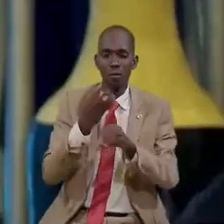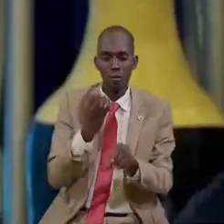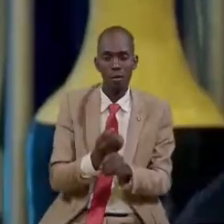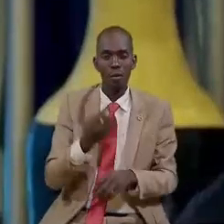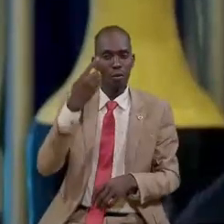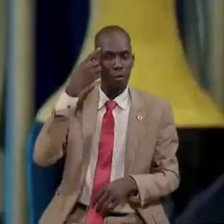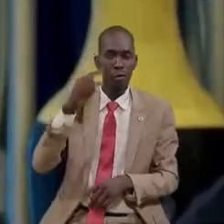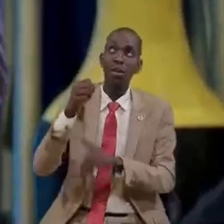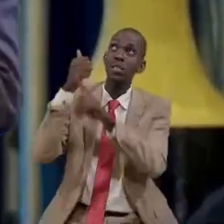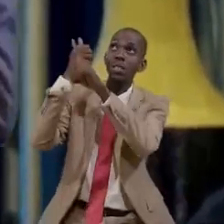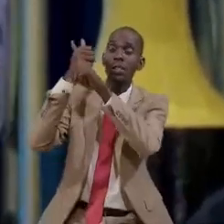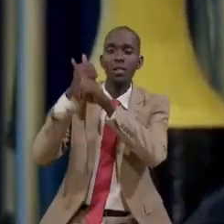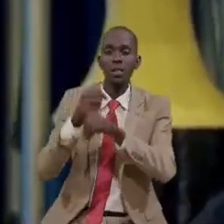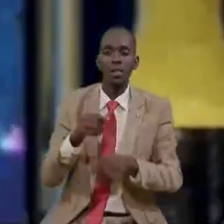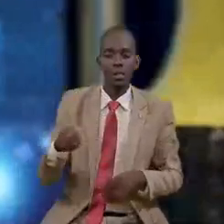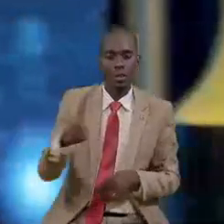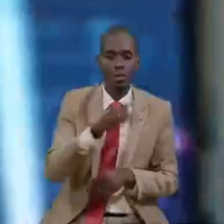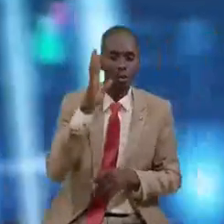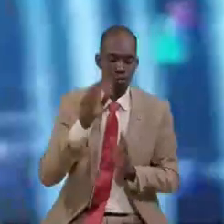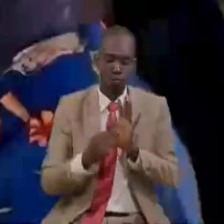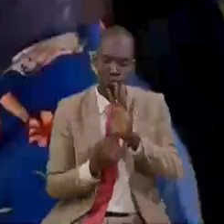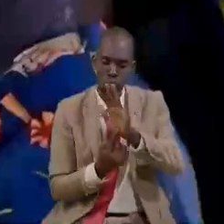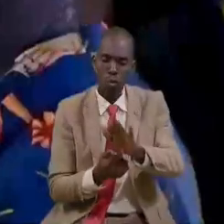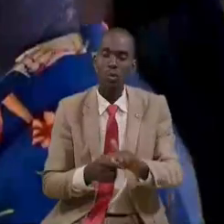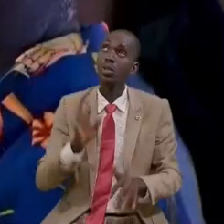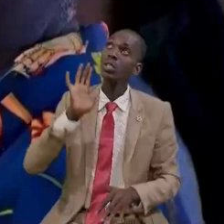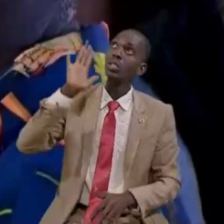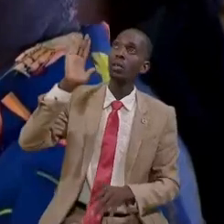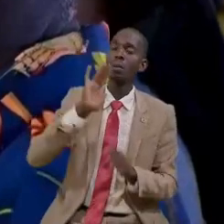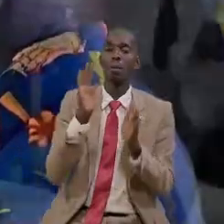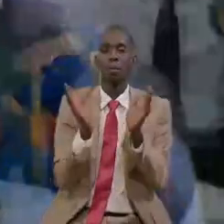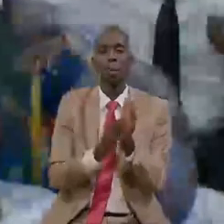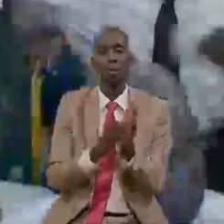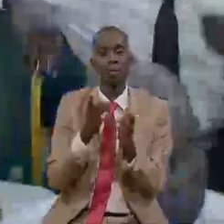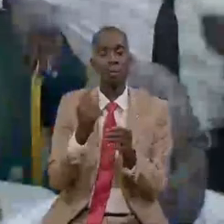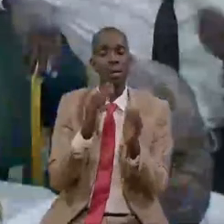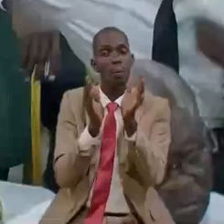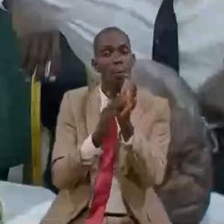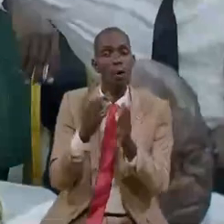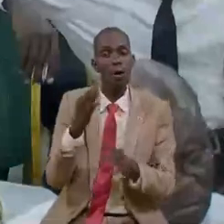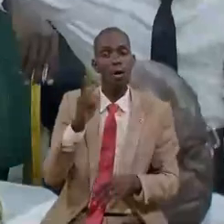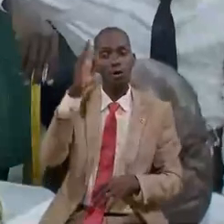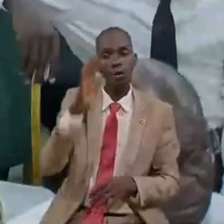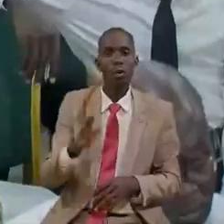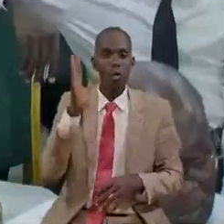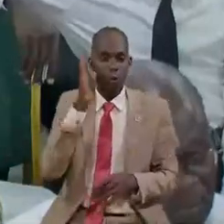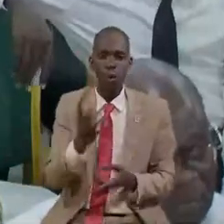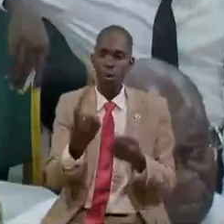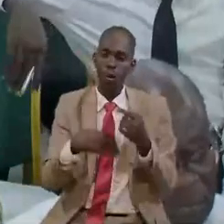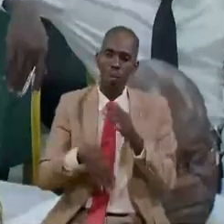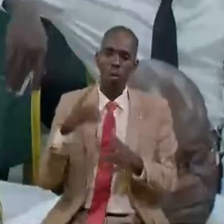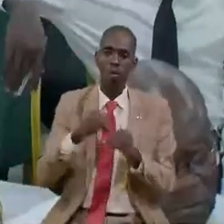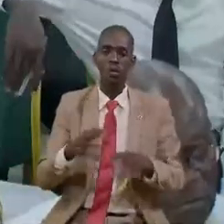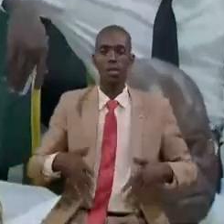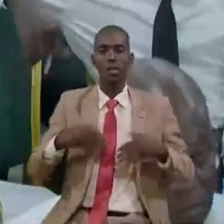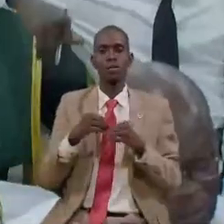publiera mes louanges. Les louanges de Dieu vont occuper votre vie, occuper